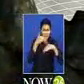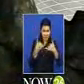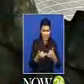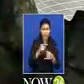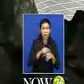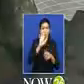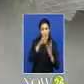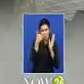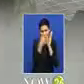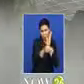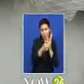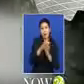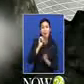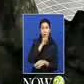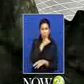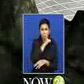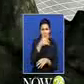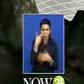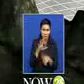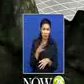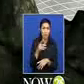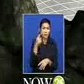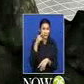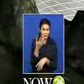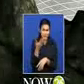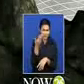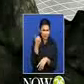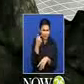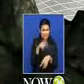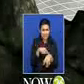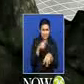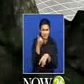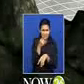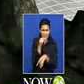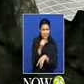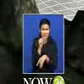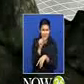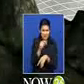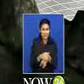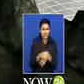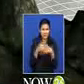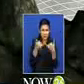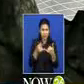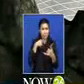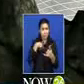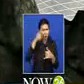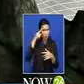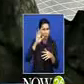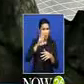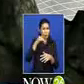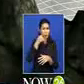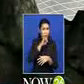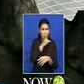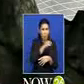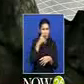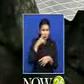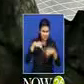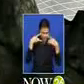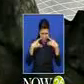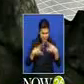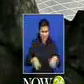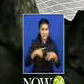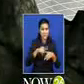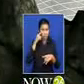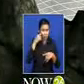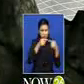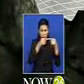ทางด้านภาคตะวันออกของไต้หวันแล้วนะครับเมื่อช่วง 10:20 นที่ผ่านมานะครับจะทำให้พื้นที่ไต้หวันครับมีความเสี่ยงตลอดไปจนถึ